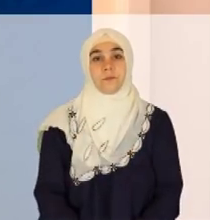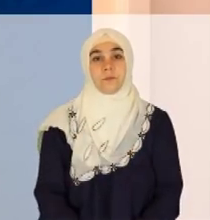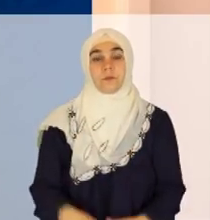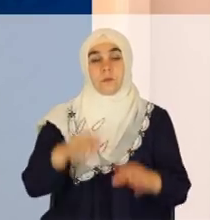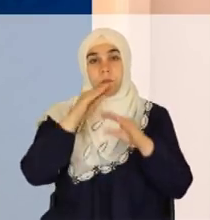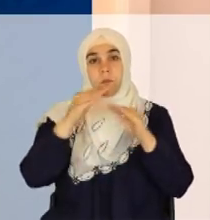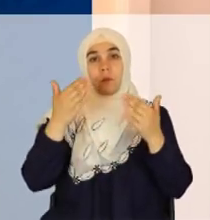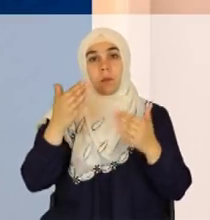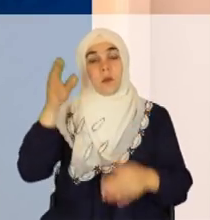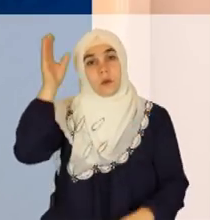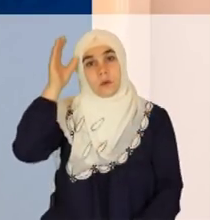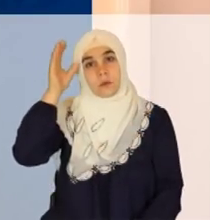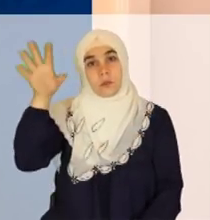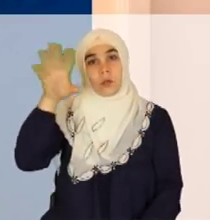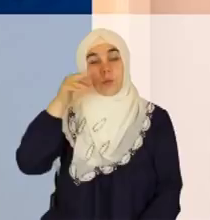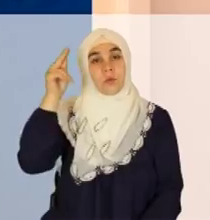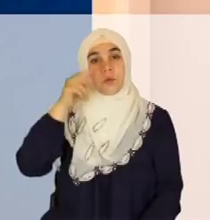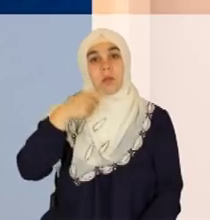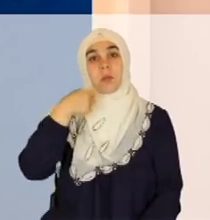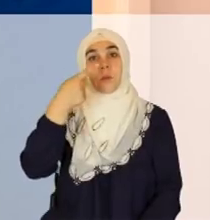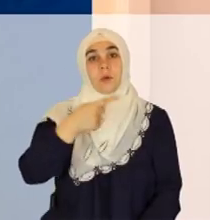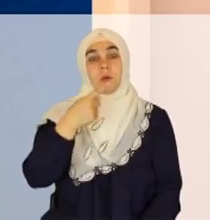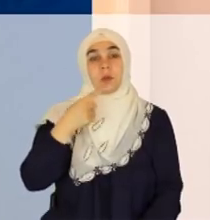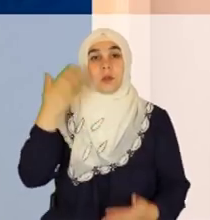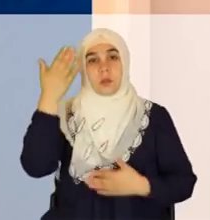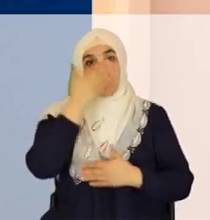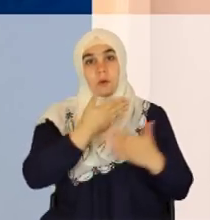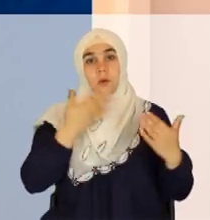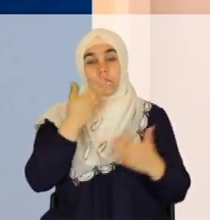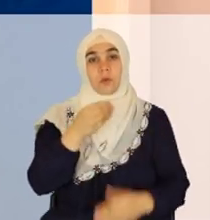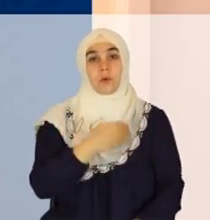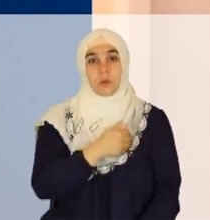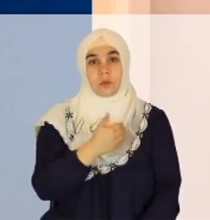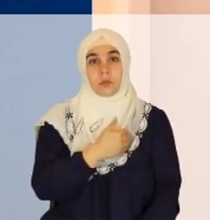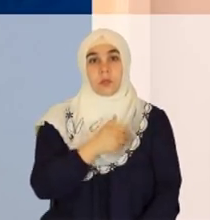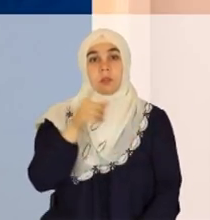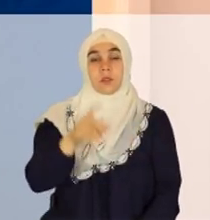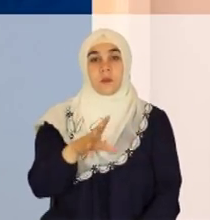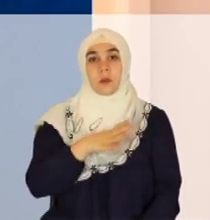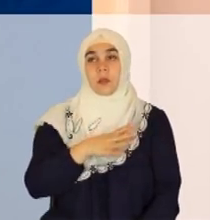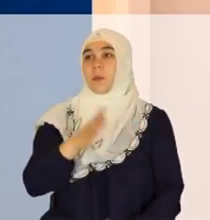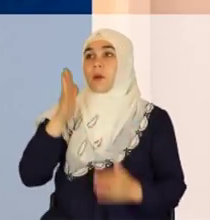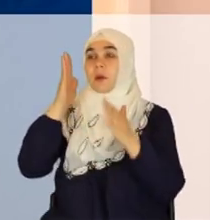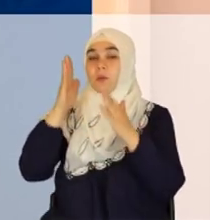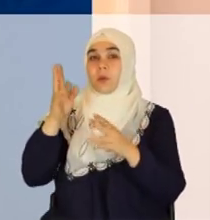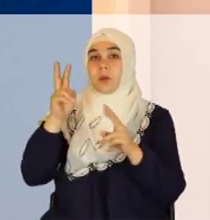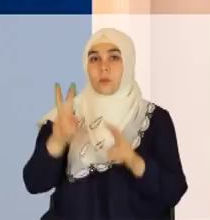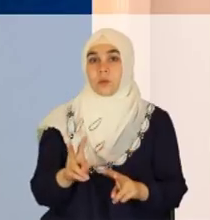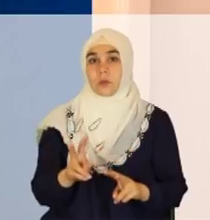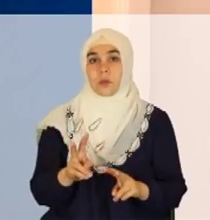Ruhi terbiye ustazları, maşayetlerimiz eklediler ki taharet kılmakçı bulgen adam kıbleye karar